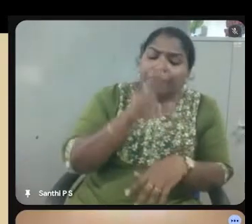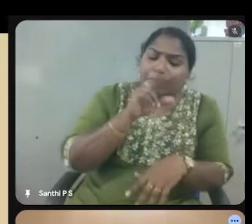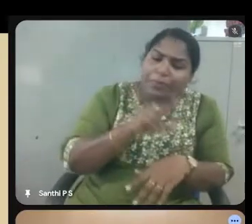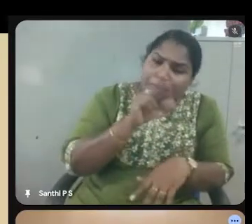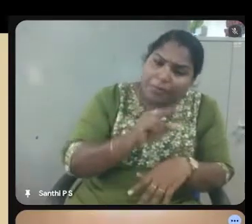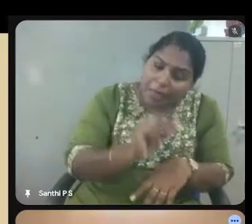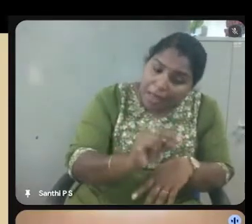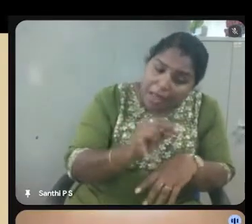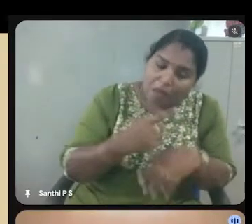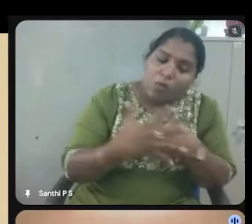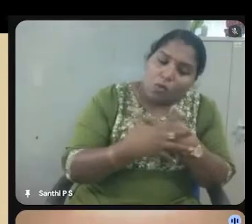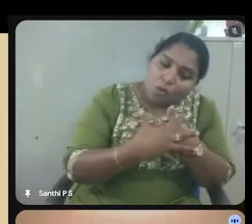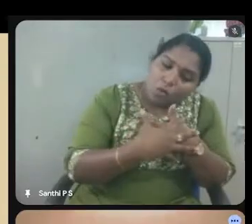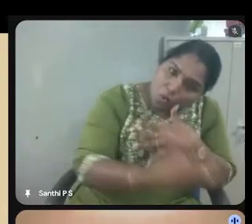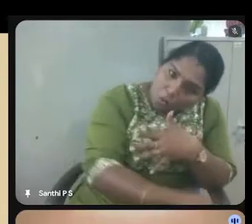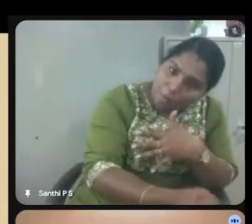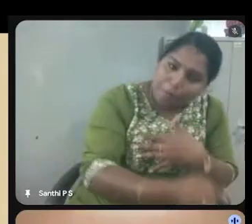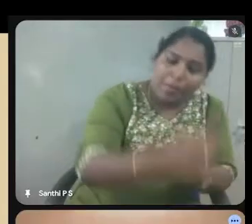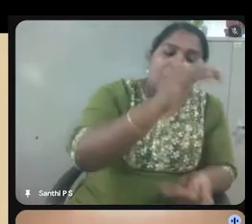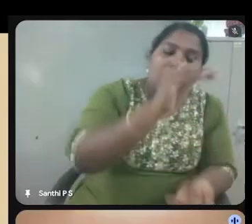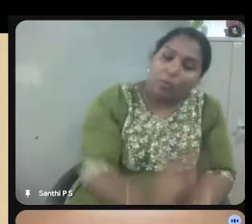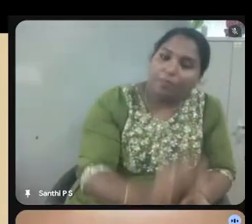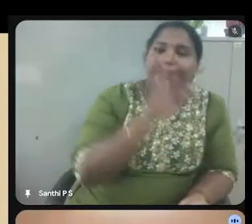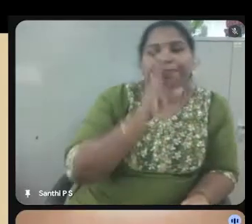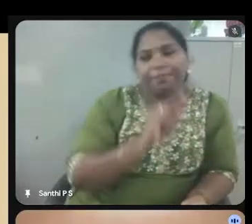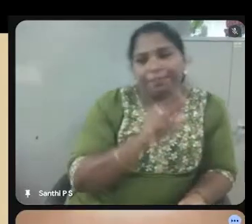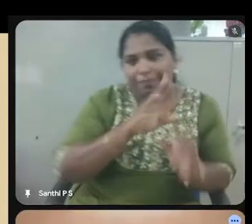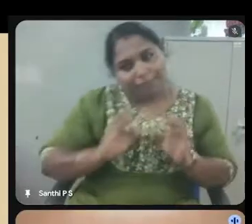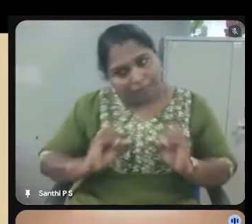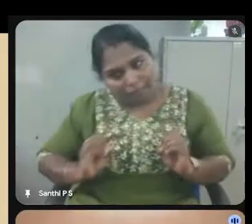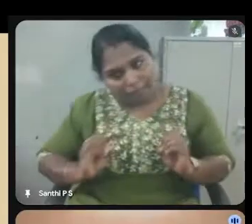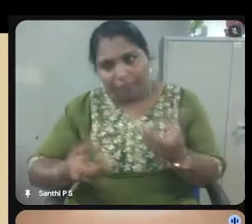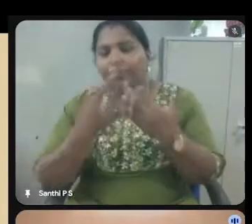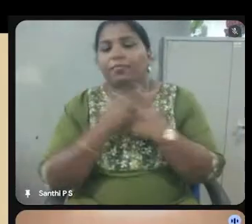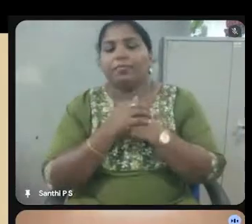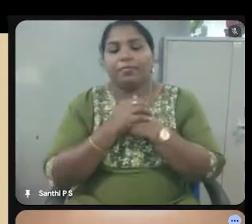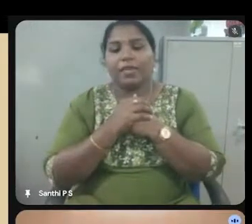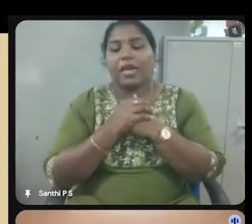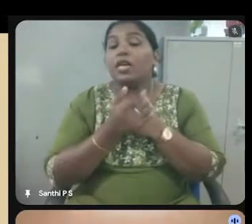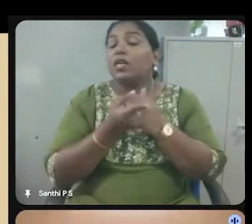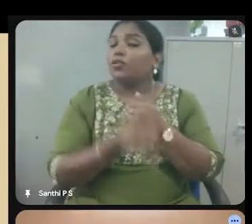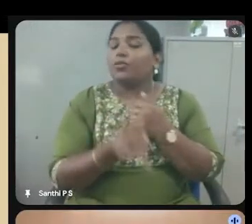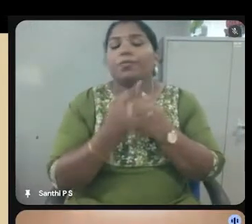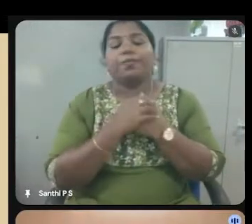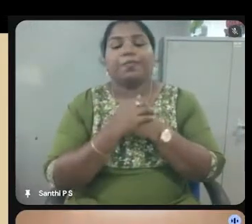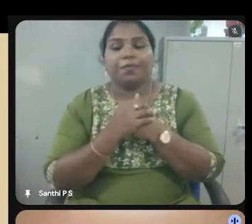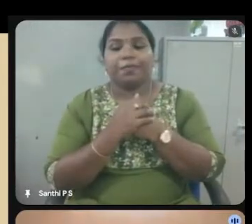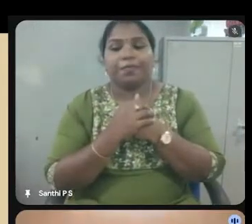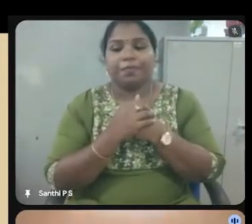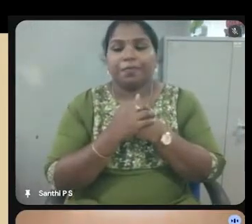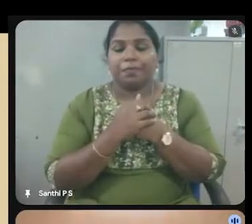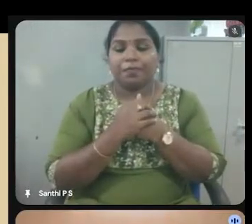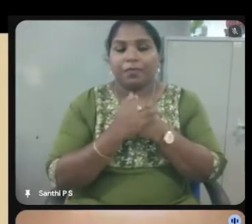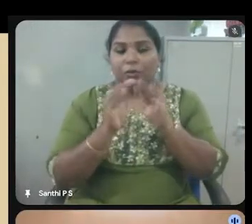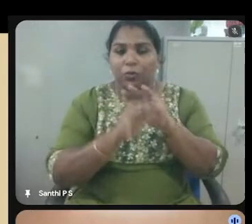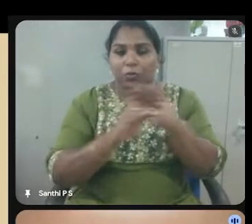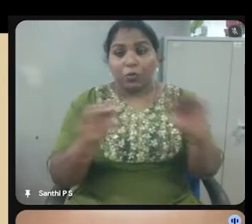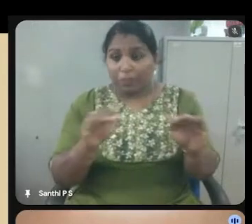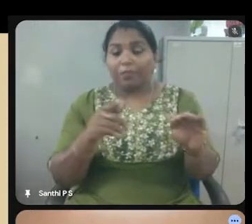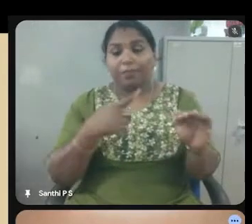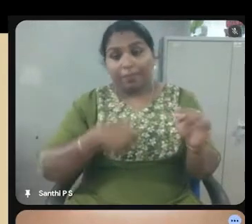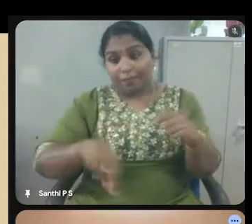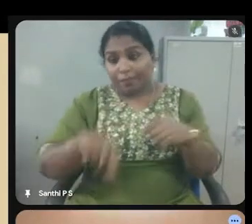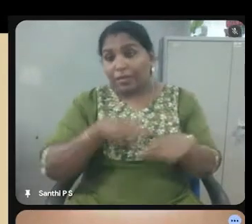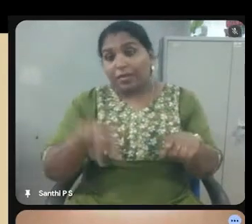ക്വാണ്ടിറ്റിയും വളരെയധികം അഫക്റ്റ് ചെയ്യപ്പെടും. അപ്പോൾ ഇങ്ങനെ വരുമ്പോ എന്താ പറയാ കുട്ടികൾക്ക് സംസാരം